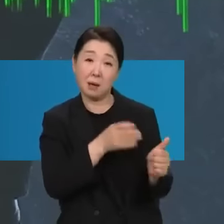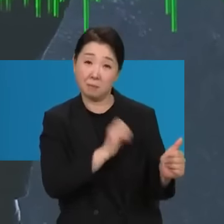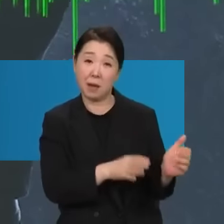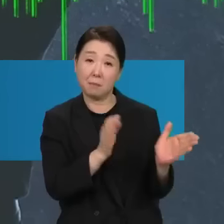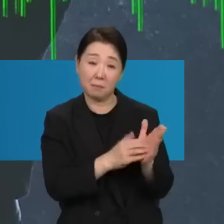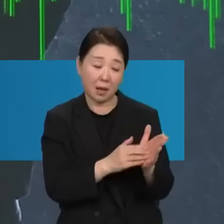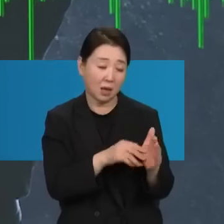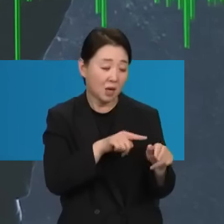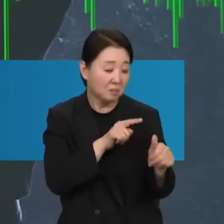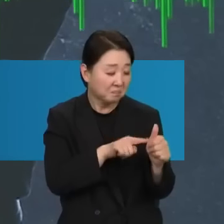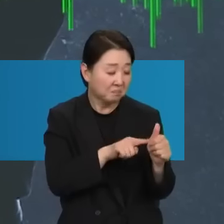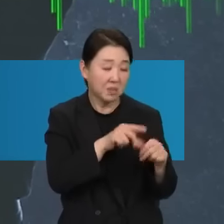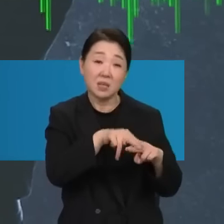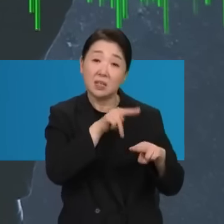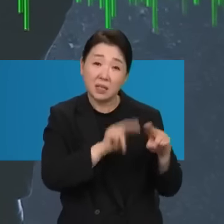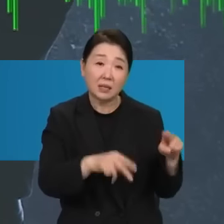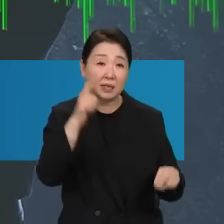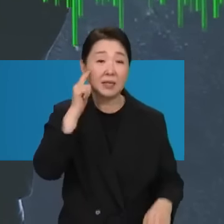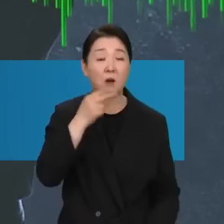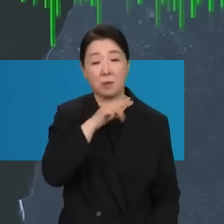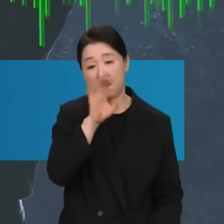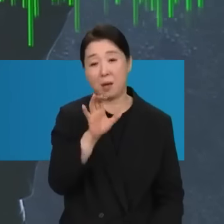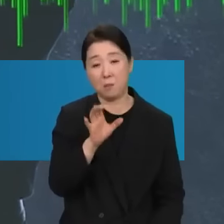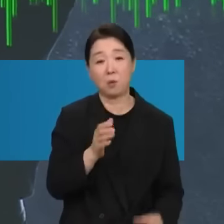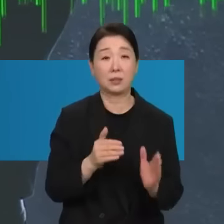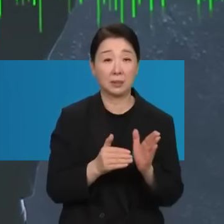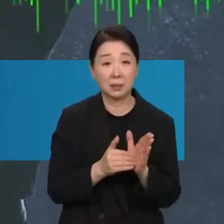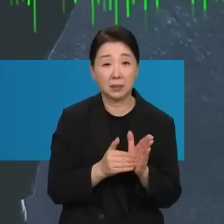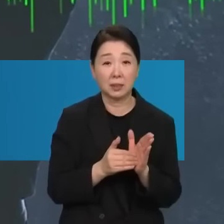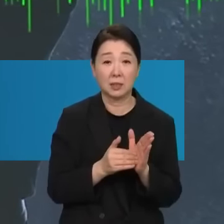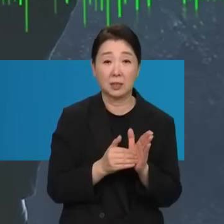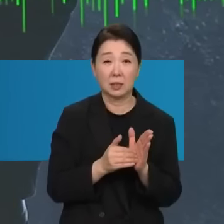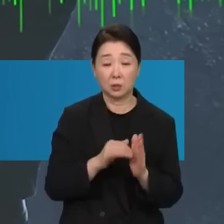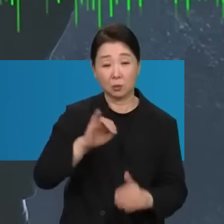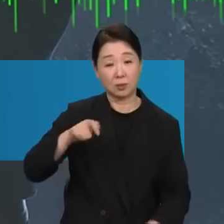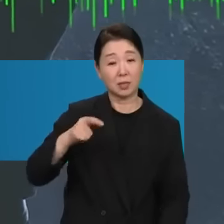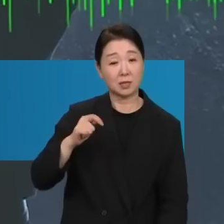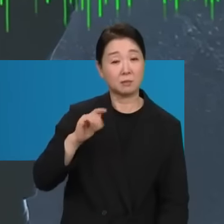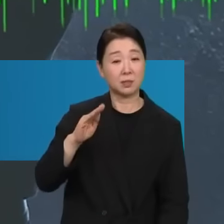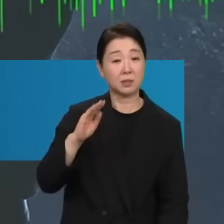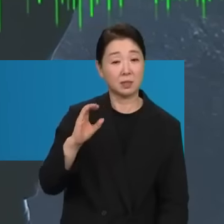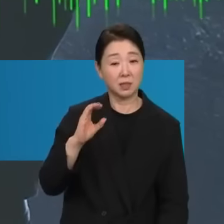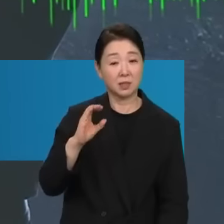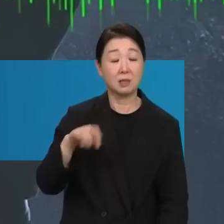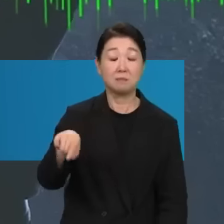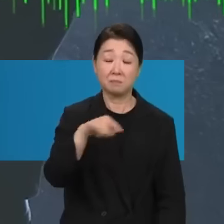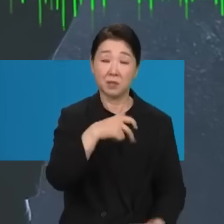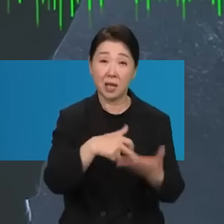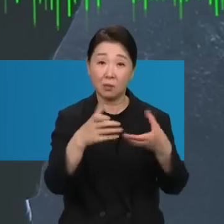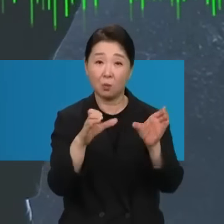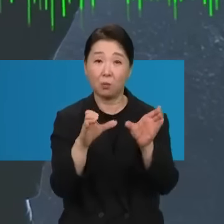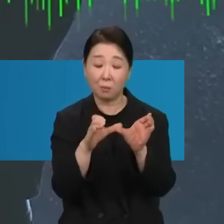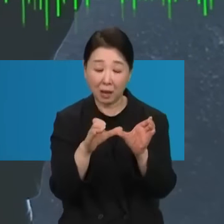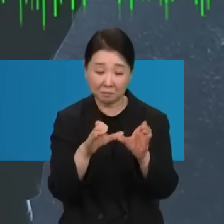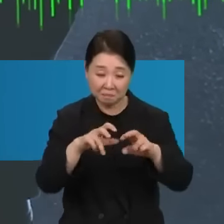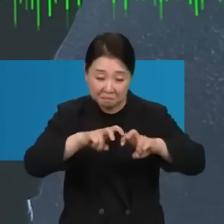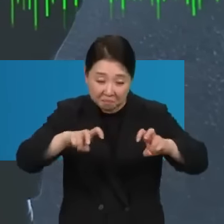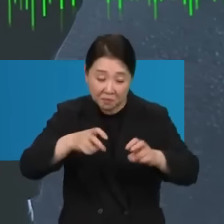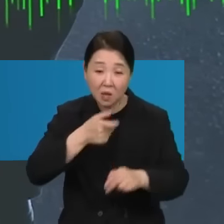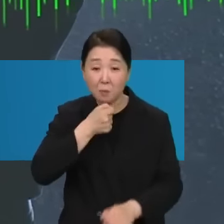역시 사퇴할 생각이 없다는 말을 반복했습니다. 또 저희 JTBC가 자신들의 단톡방을 단독 보도한